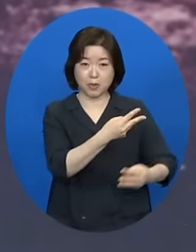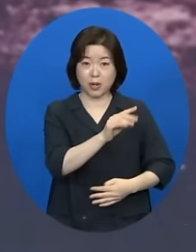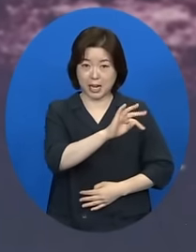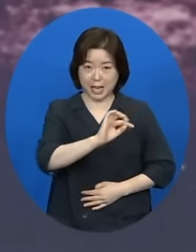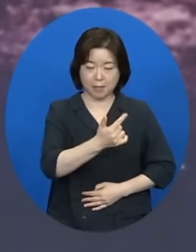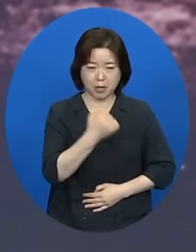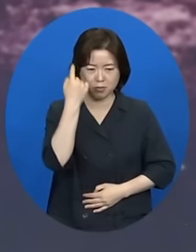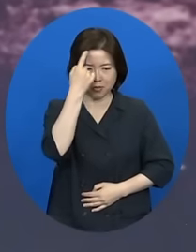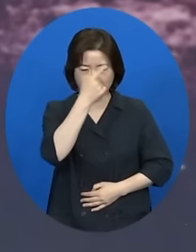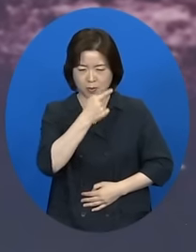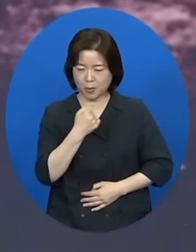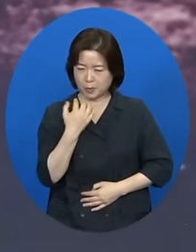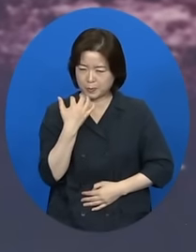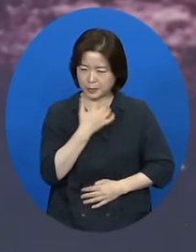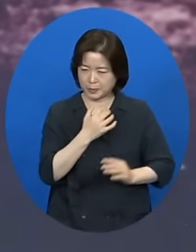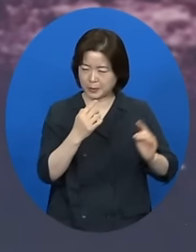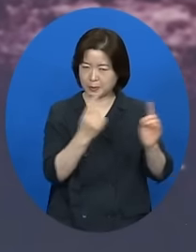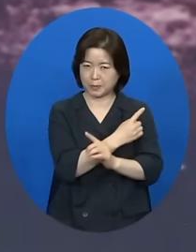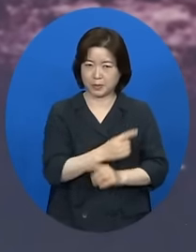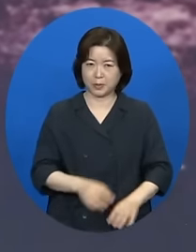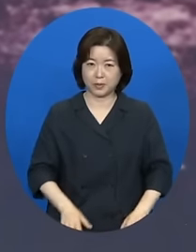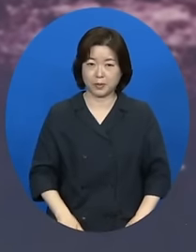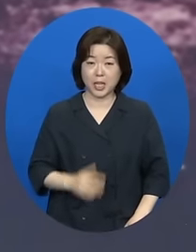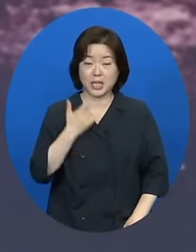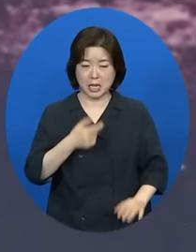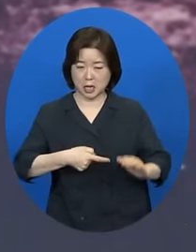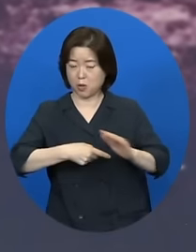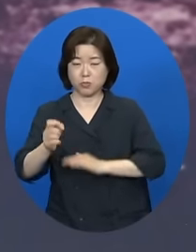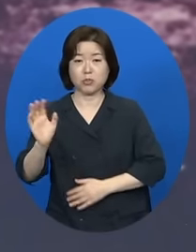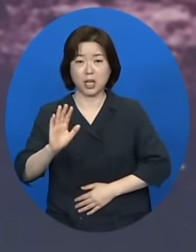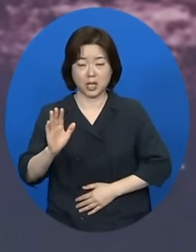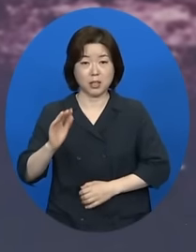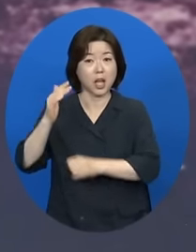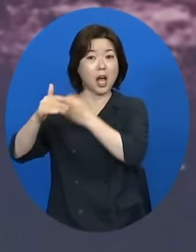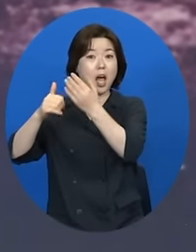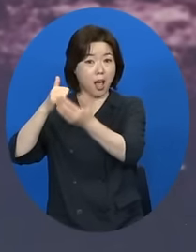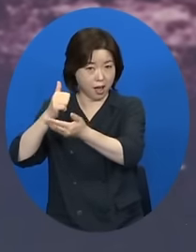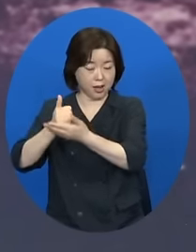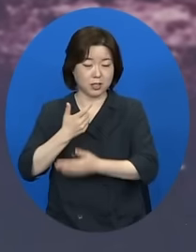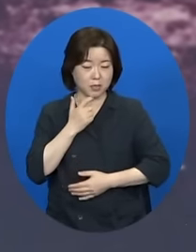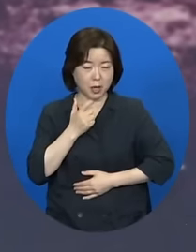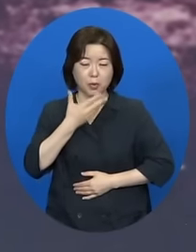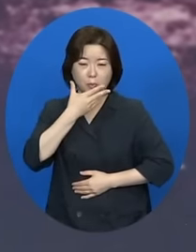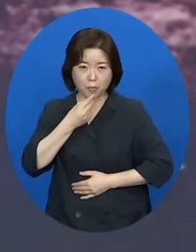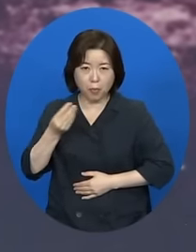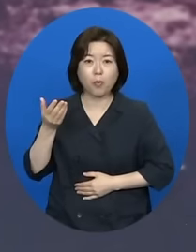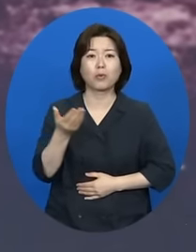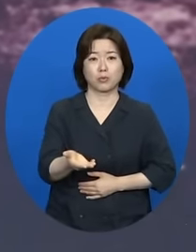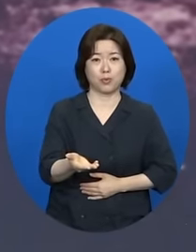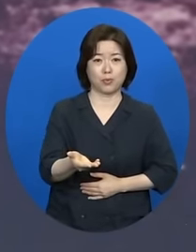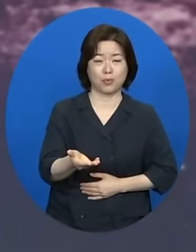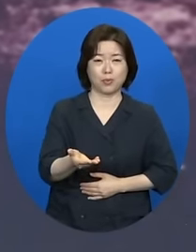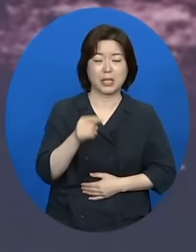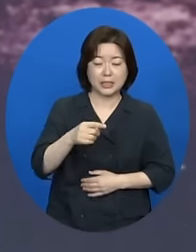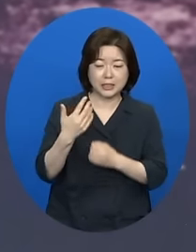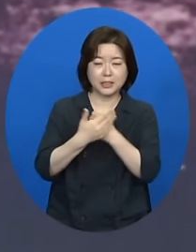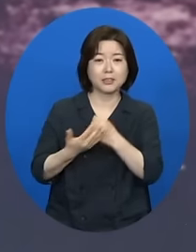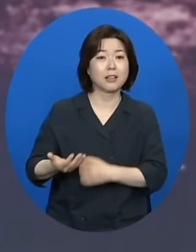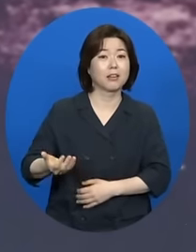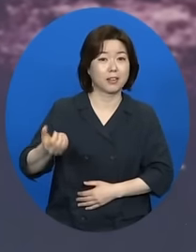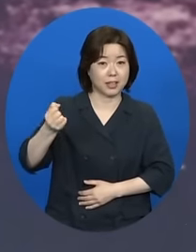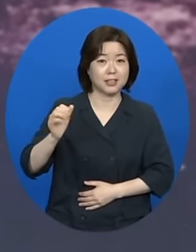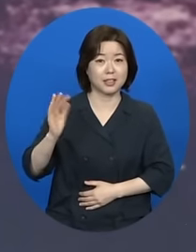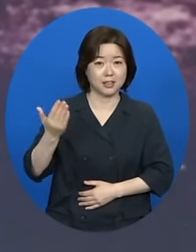기억나시죠? 야곱이 훔친 것이 아니었습니다. 하나님께서 야곱에게 복을 주셔서 그 은혜를 누리게